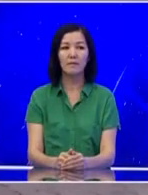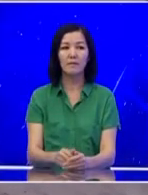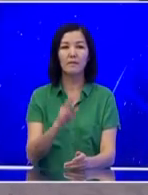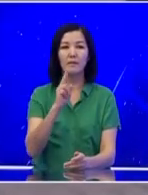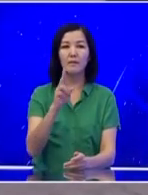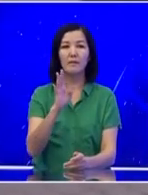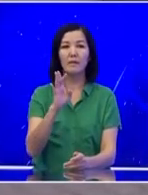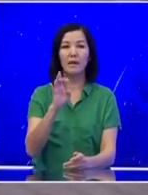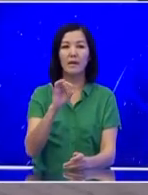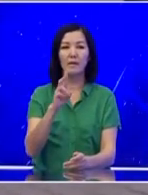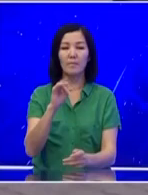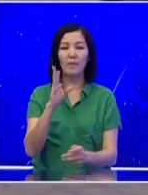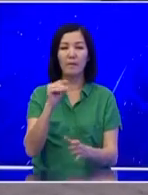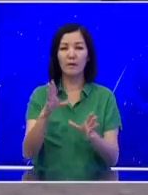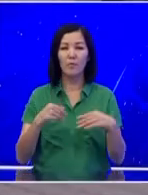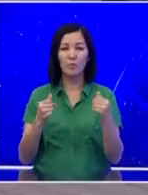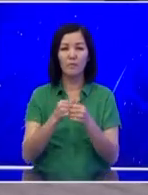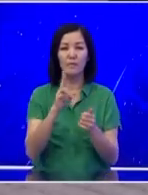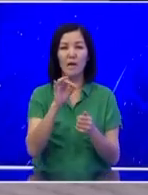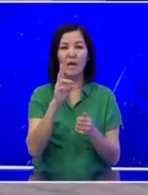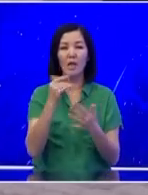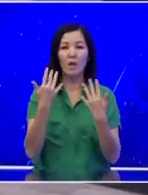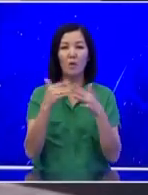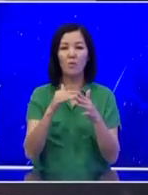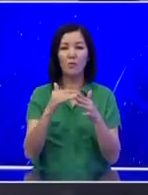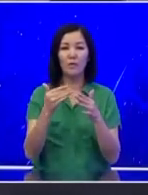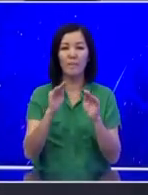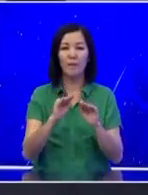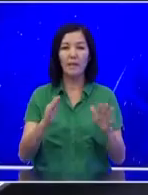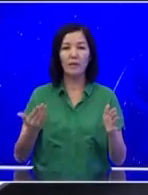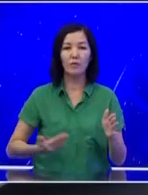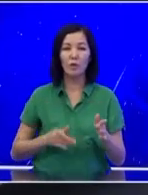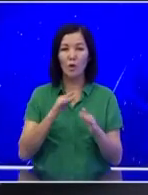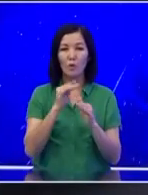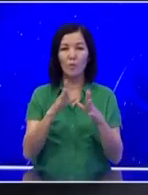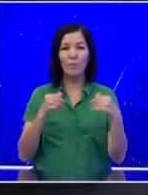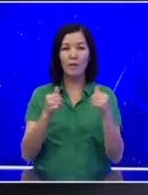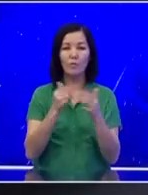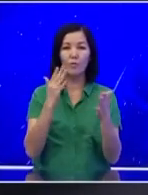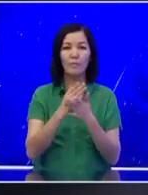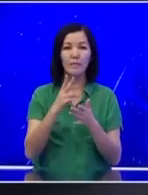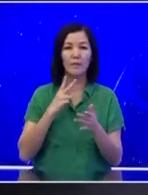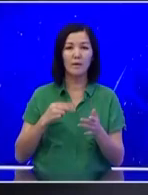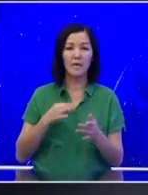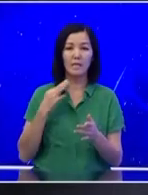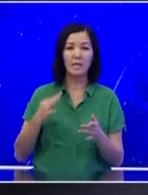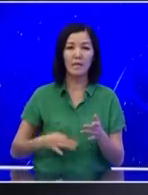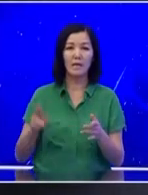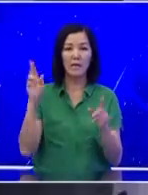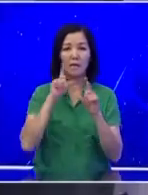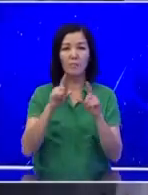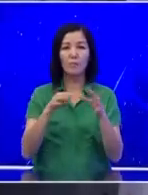Кәрібаевтар отбасы Жамбыл ауданына қарасты Қарғал ауылында тұрады. 9 баласы бар, көп балалы жанұя. Ұл-қыздарының жетеуі бұрын балалар